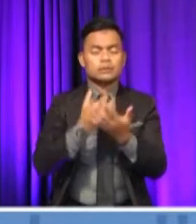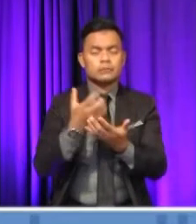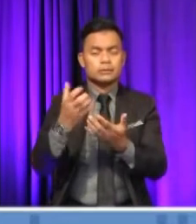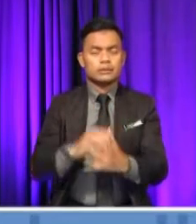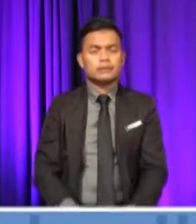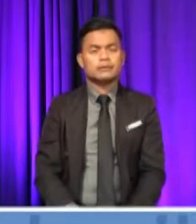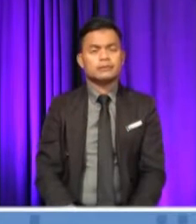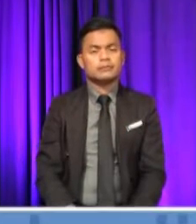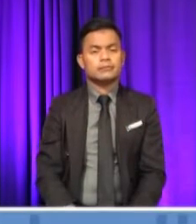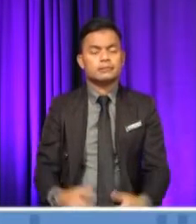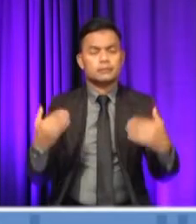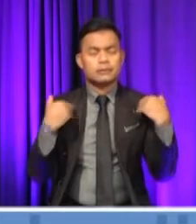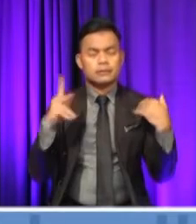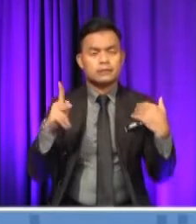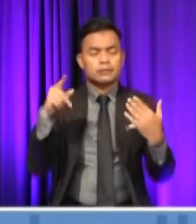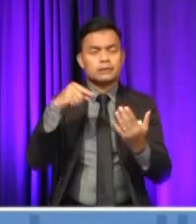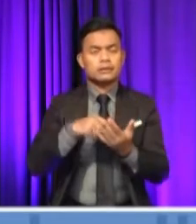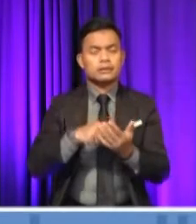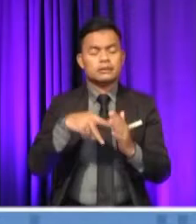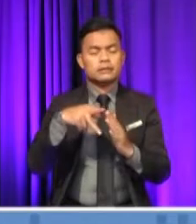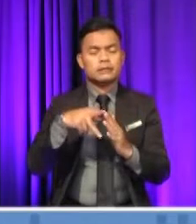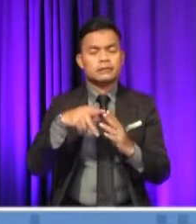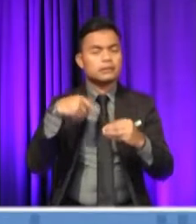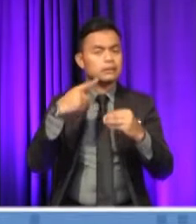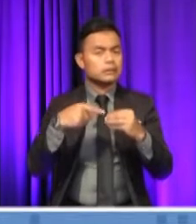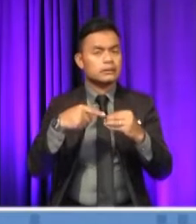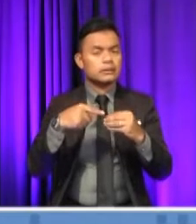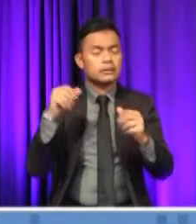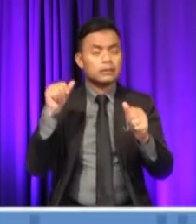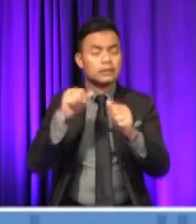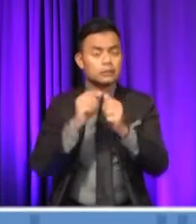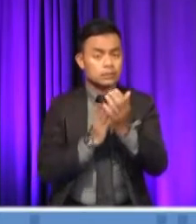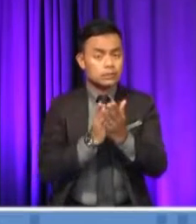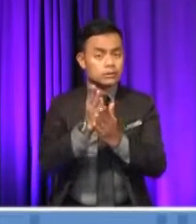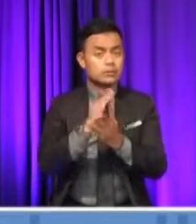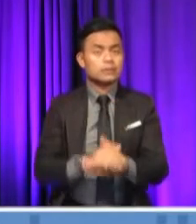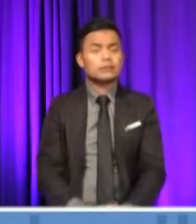arus terus? Betul ke salah? Okey, Amsyar. Okey, Amsyar.